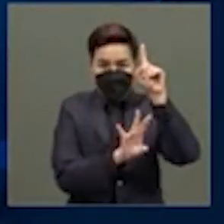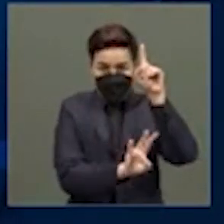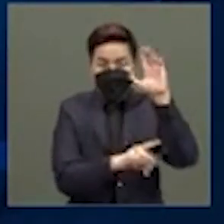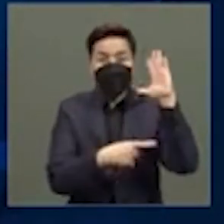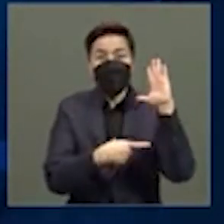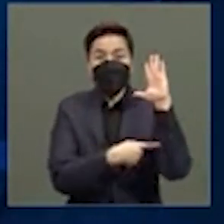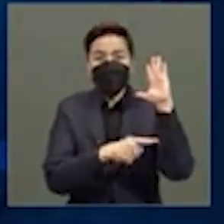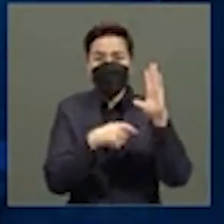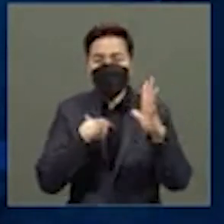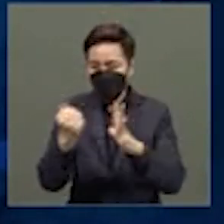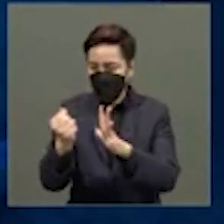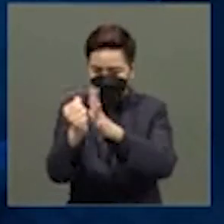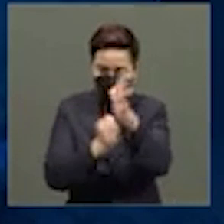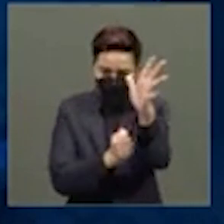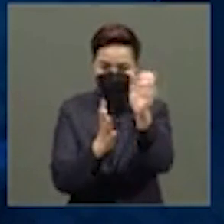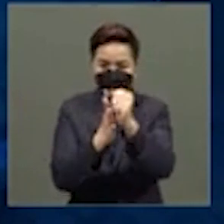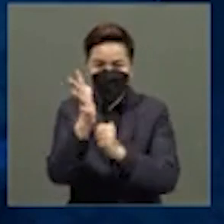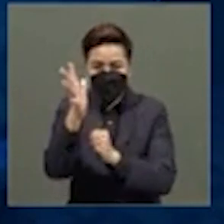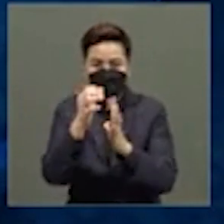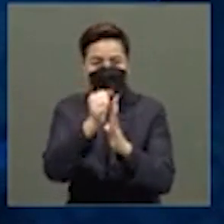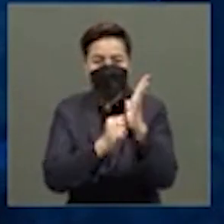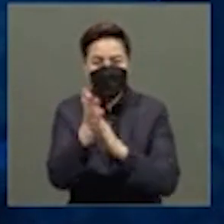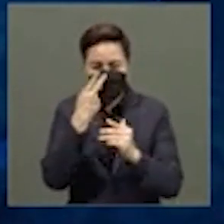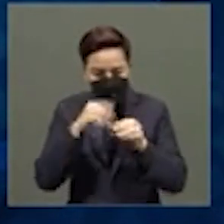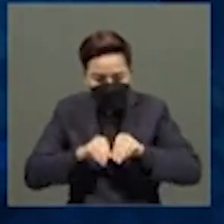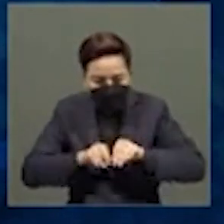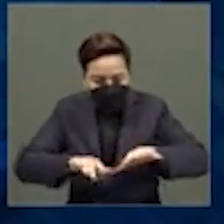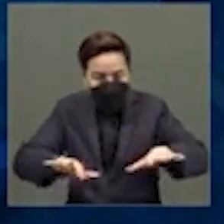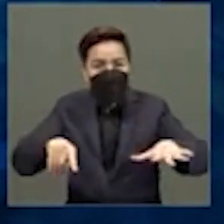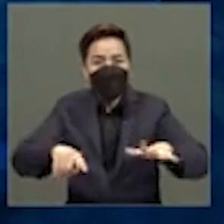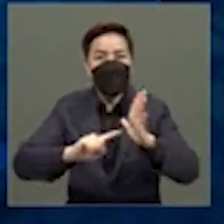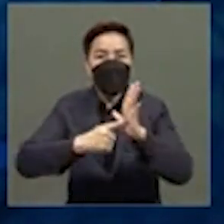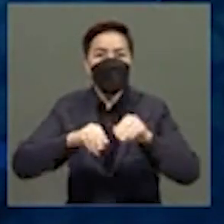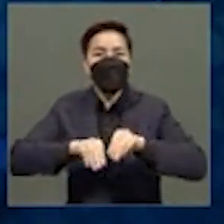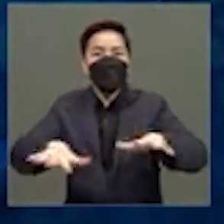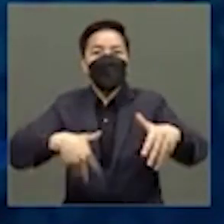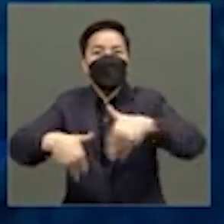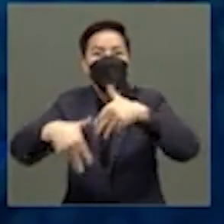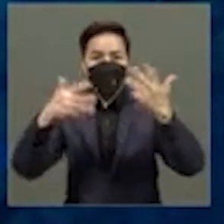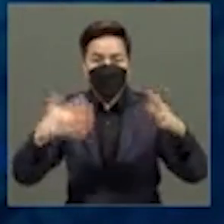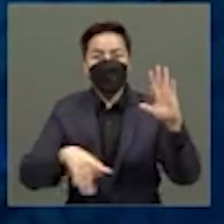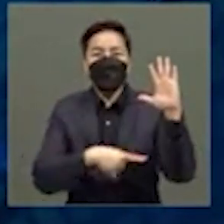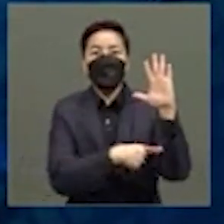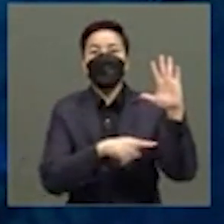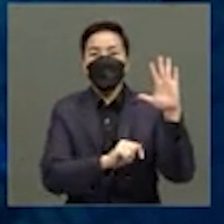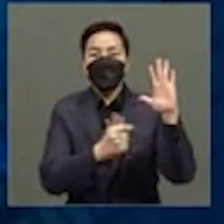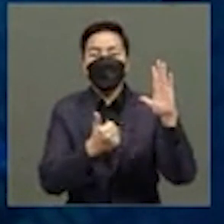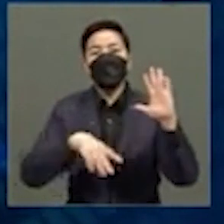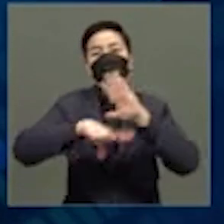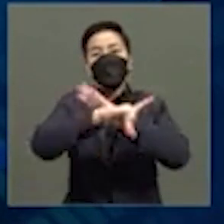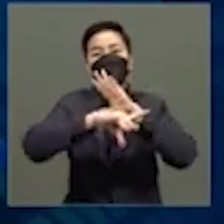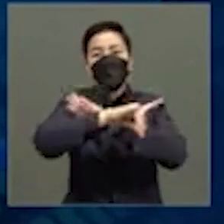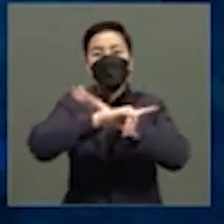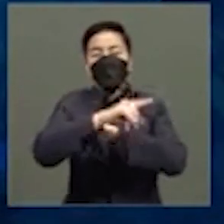านผลิตถุงมือแล้วก็เริ่มเห็นการแพร่ระบาดไปยังชุมชนอย่างต่อเนื่องด้วยนะคะชลบุรี